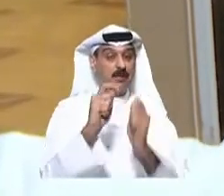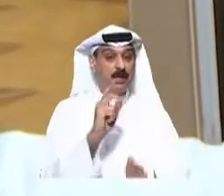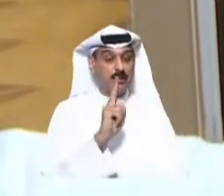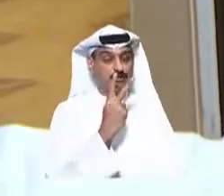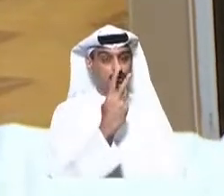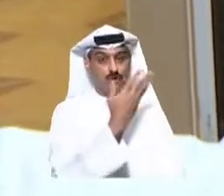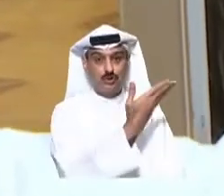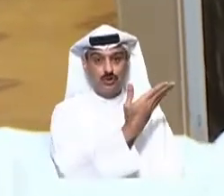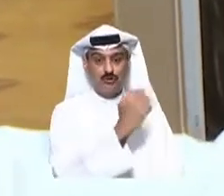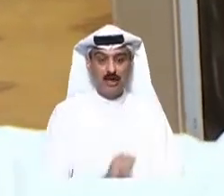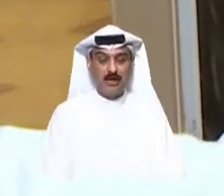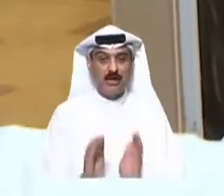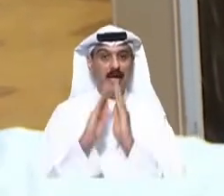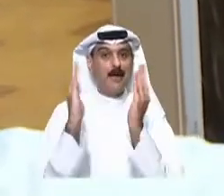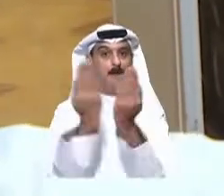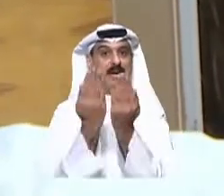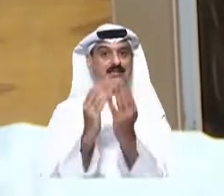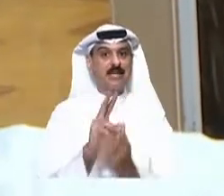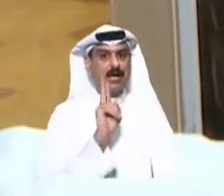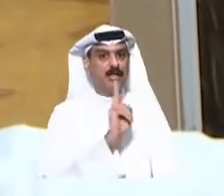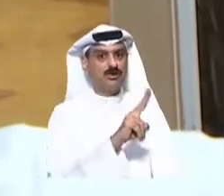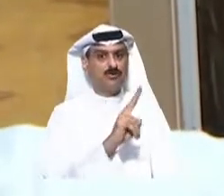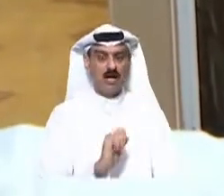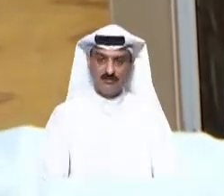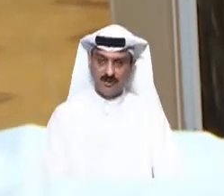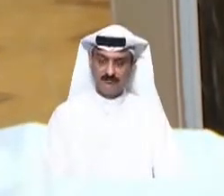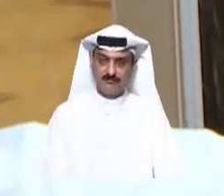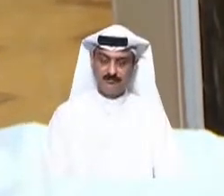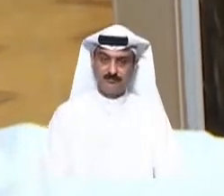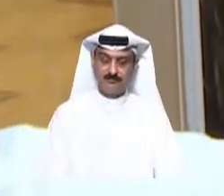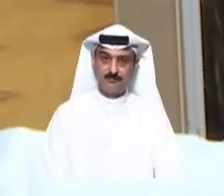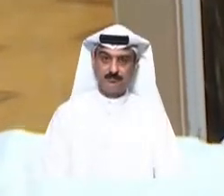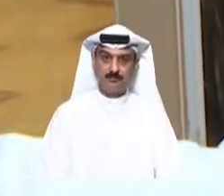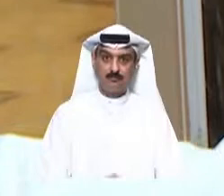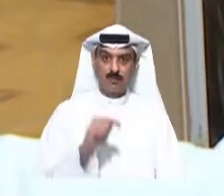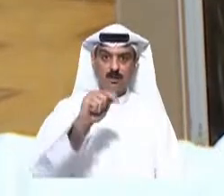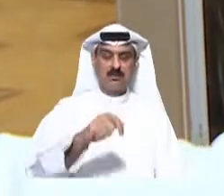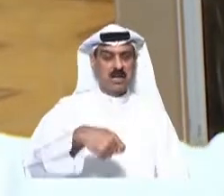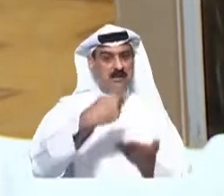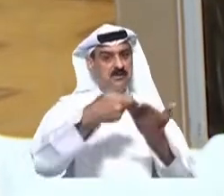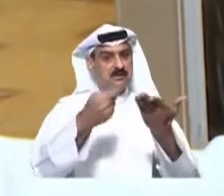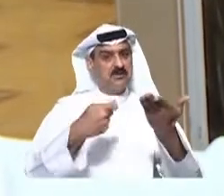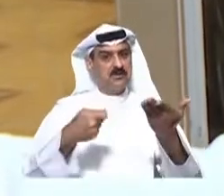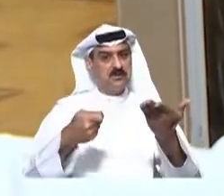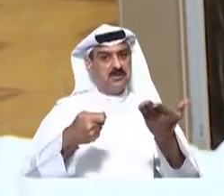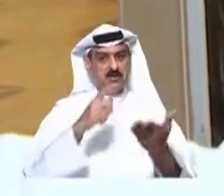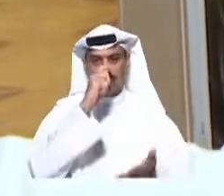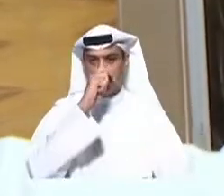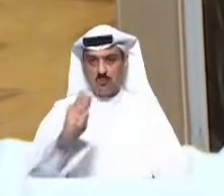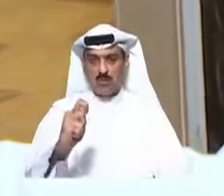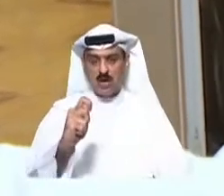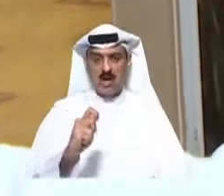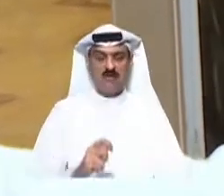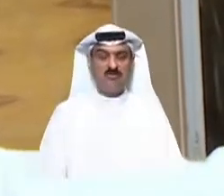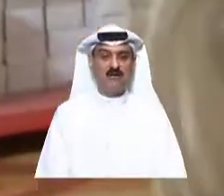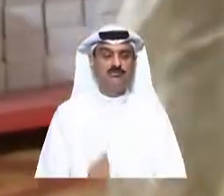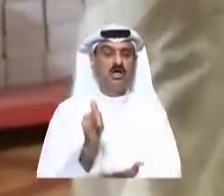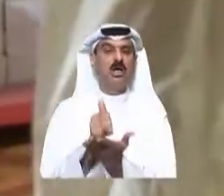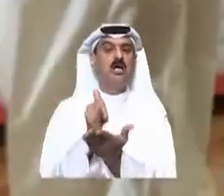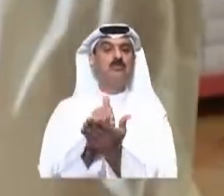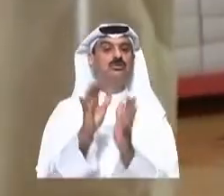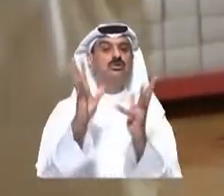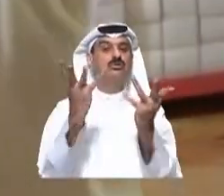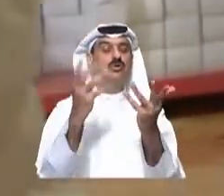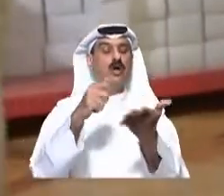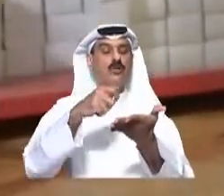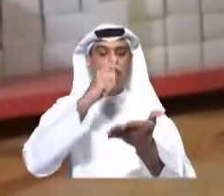في هذا المخزن رصدناه، وسوف نقوم بتحرير محضر مخالفه على صاحب القسيمه.